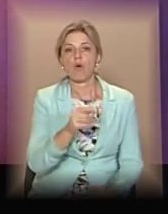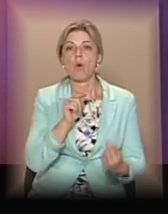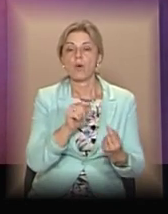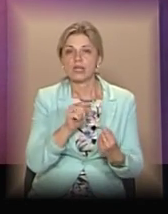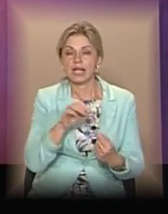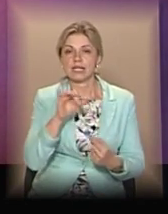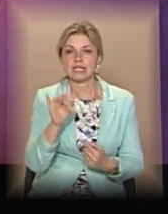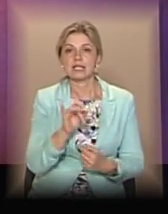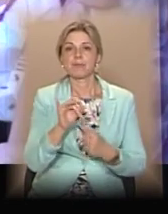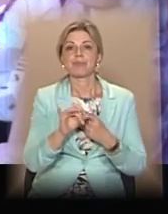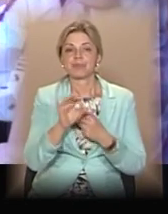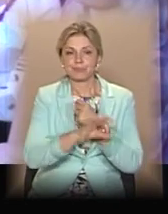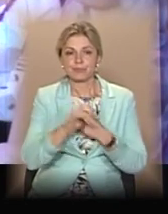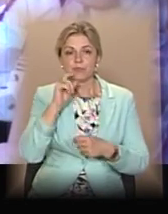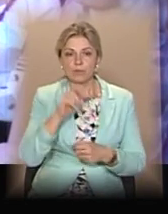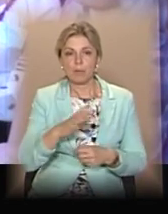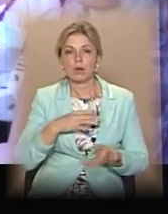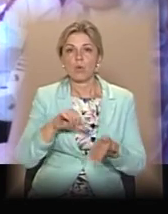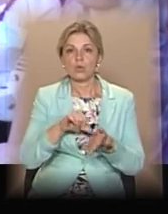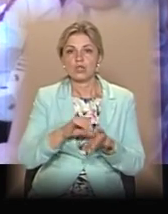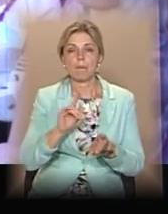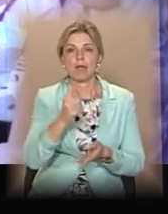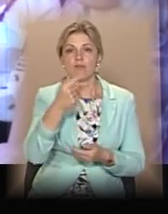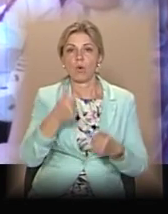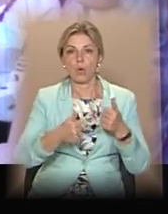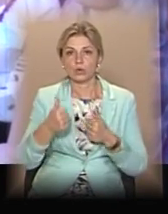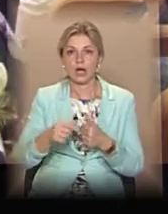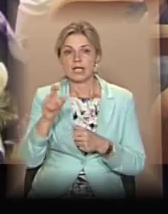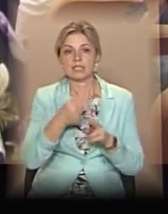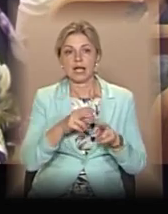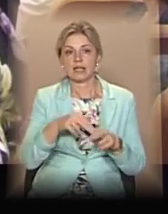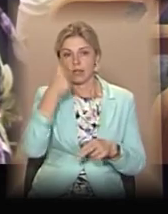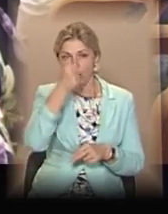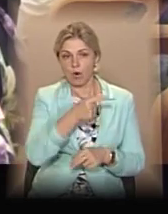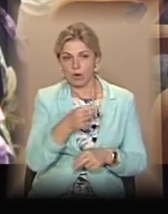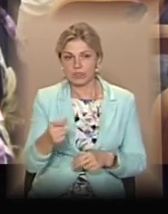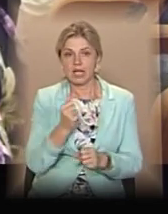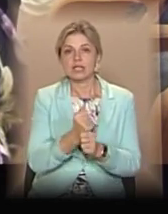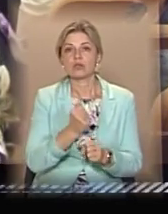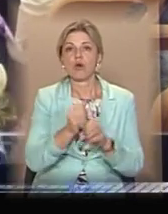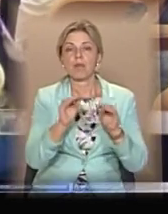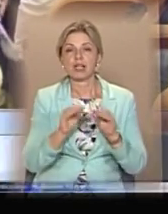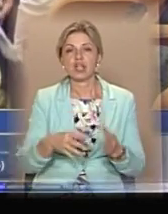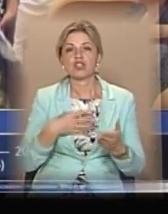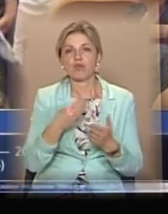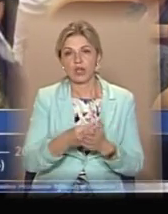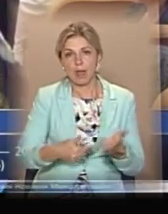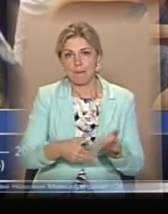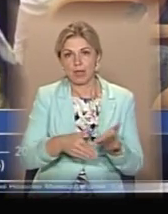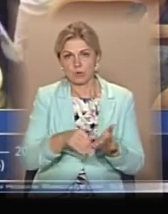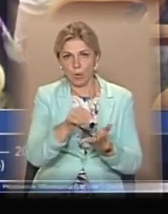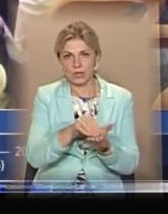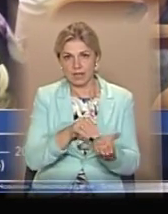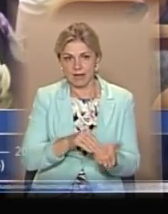брала участь ще у першому конкурсі. За ці роки розробила власні методики. Я працюю за технологією створення ситуації